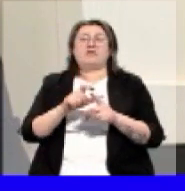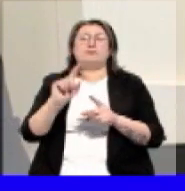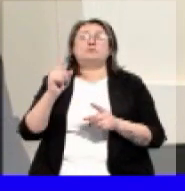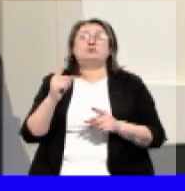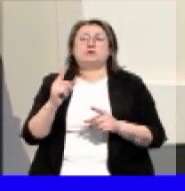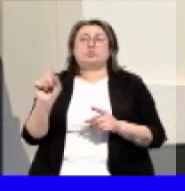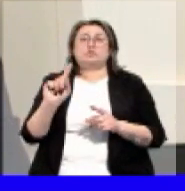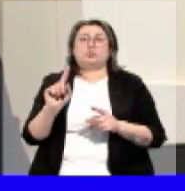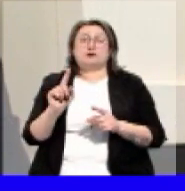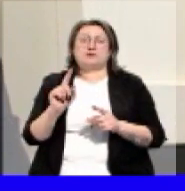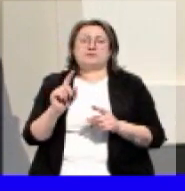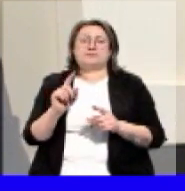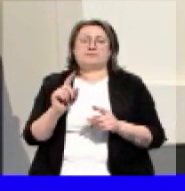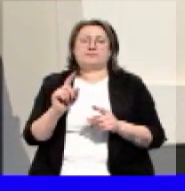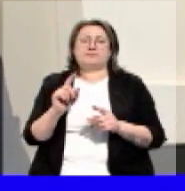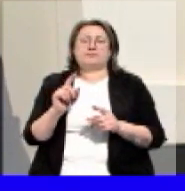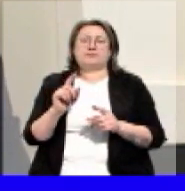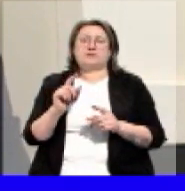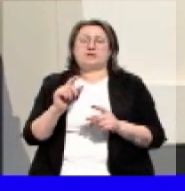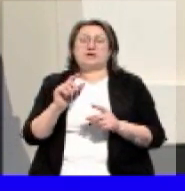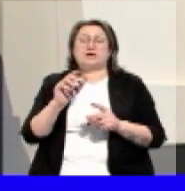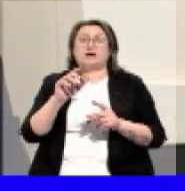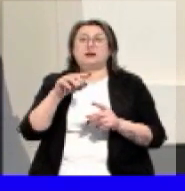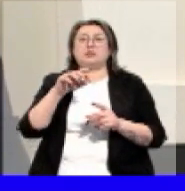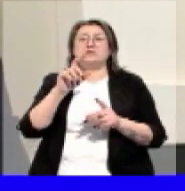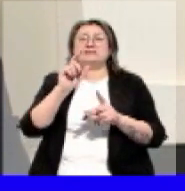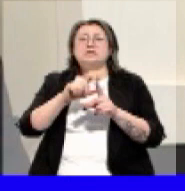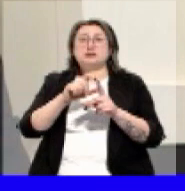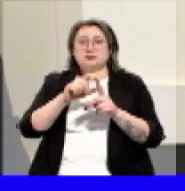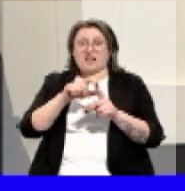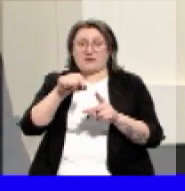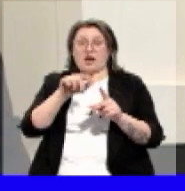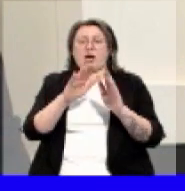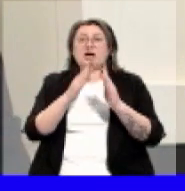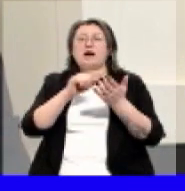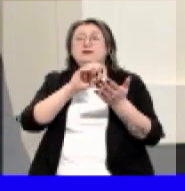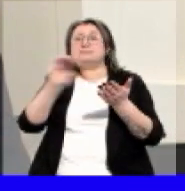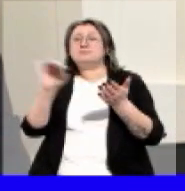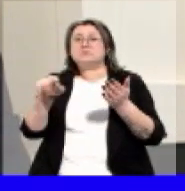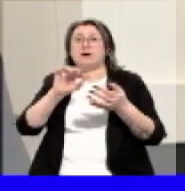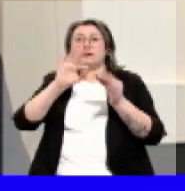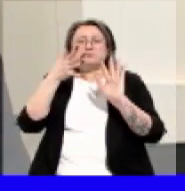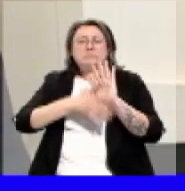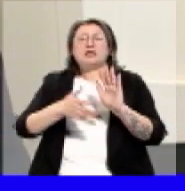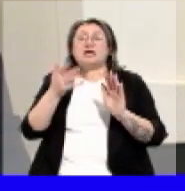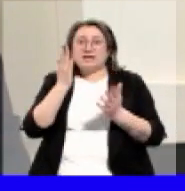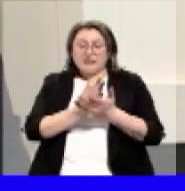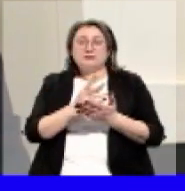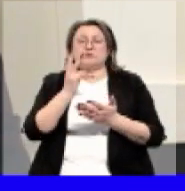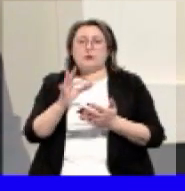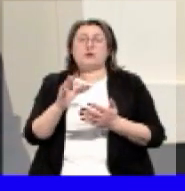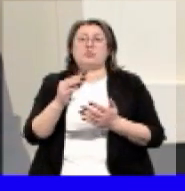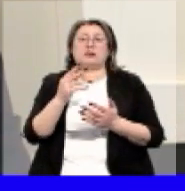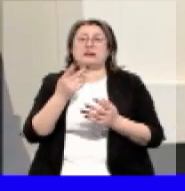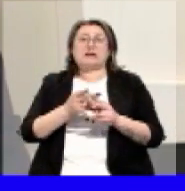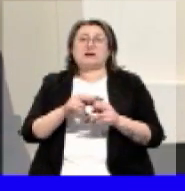что они все-таки в толковом словаре есть определение этим словам. Но никак не красит вот